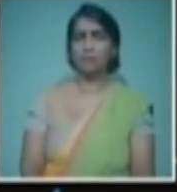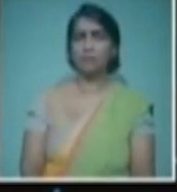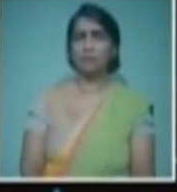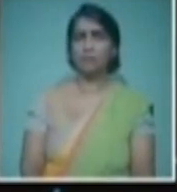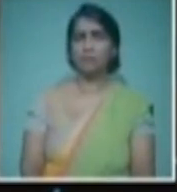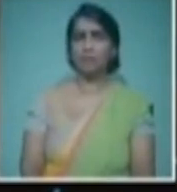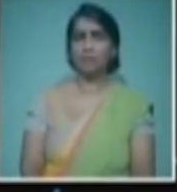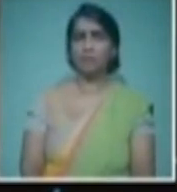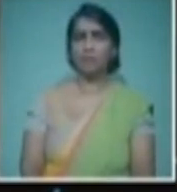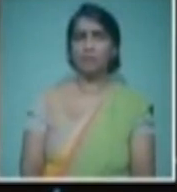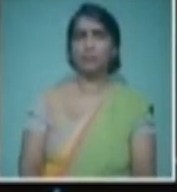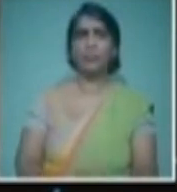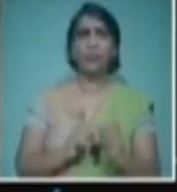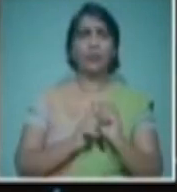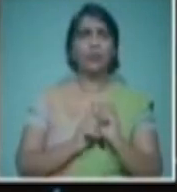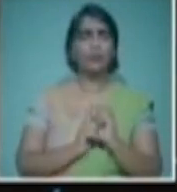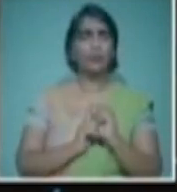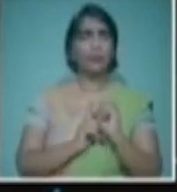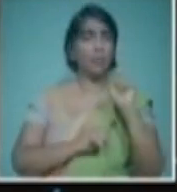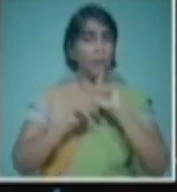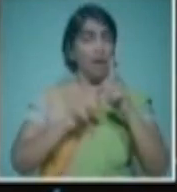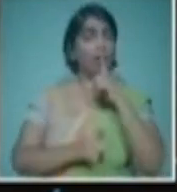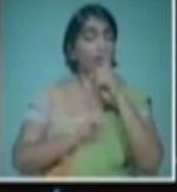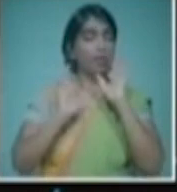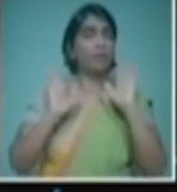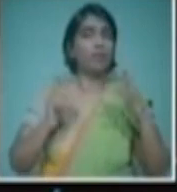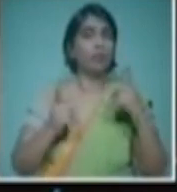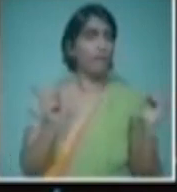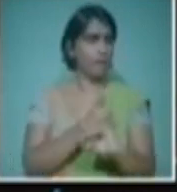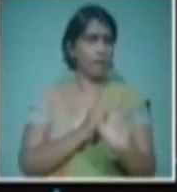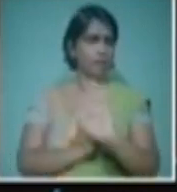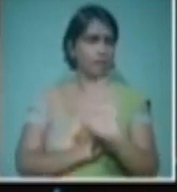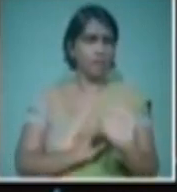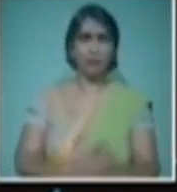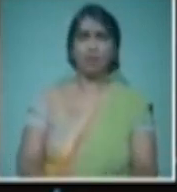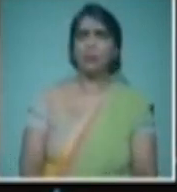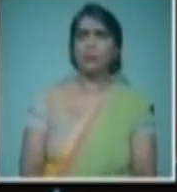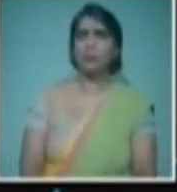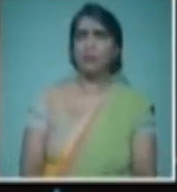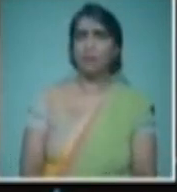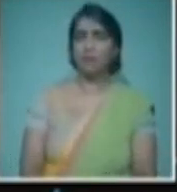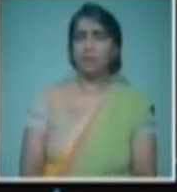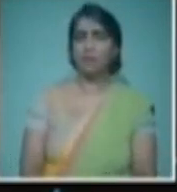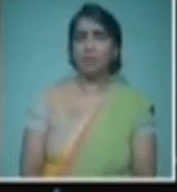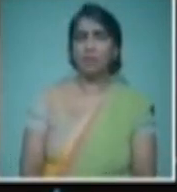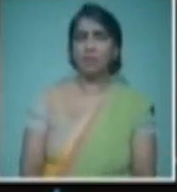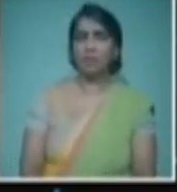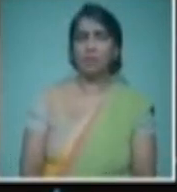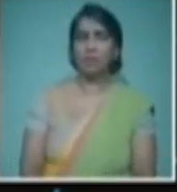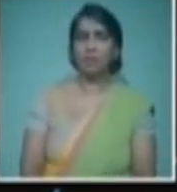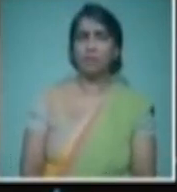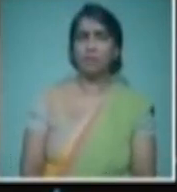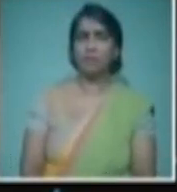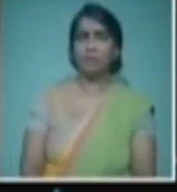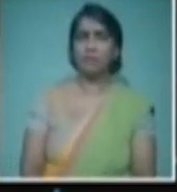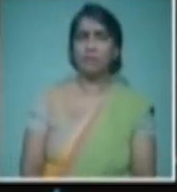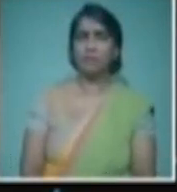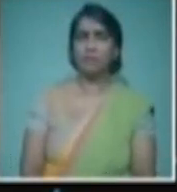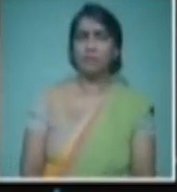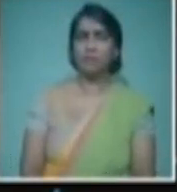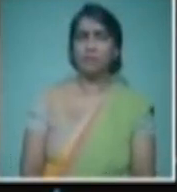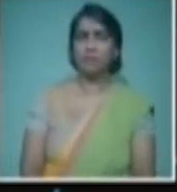පාර්ලිමේන්තුව තියෙන කතා කරමු සක් ගහ ගන්න නෙවෙයිනේ. ඔව් ලංස විපක්ෂ නායකතුමනි 27 2. කථානායකතුමනි.